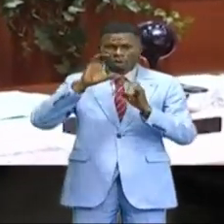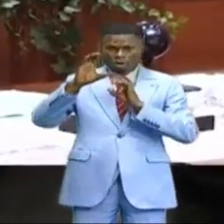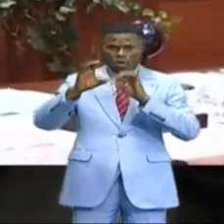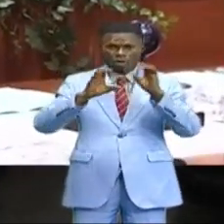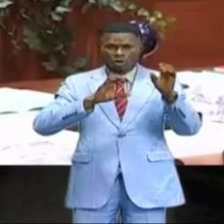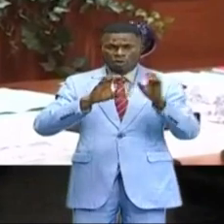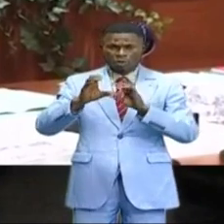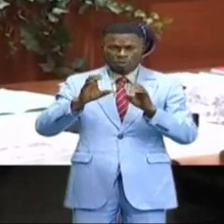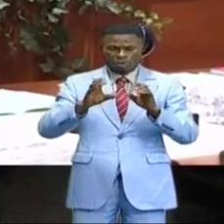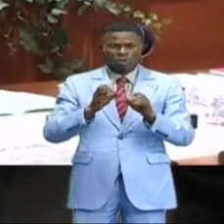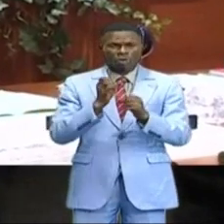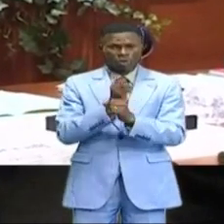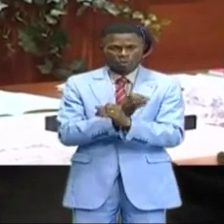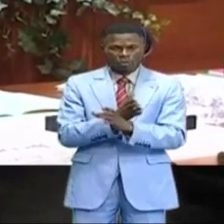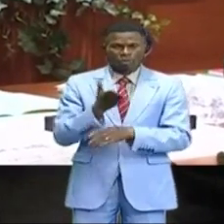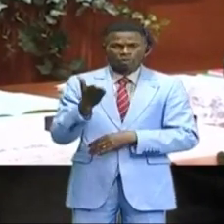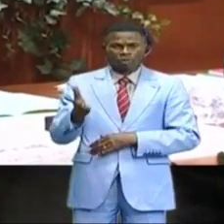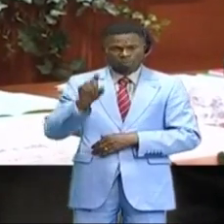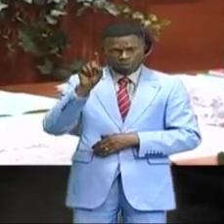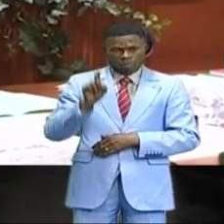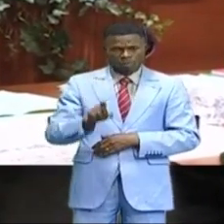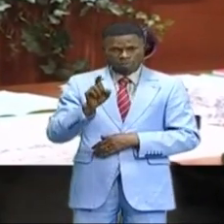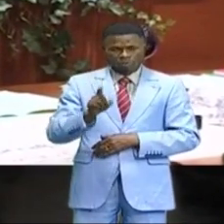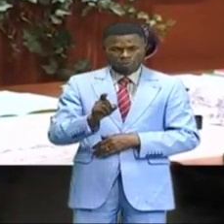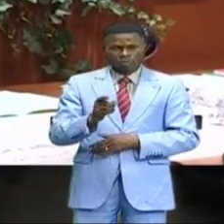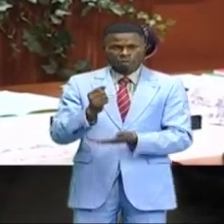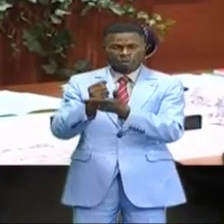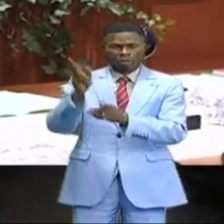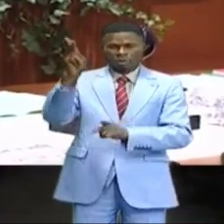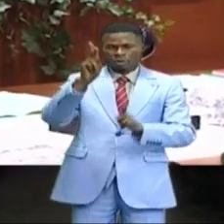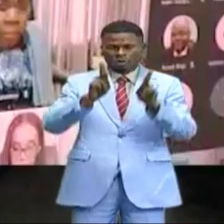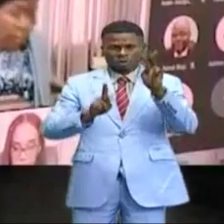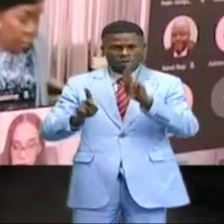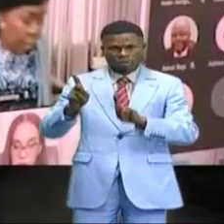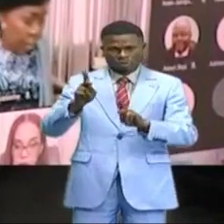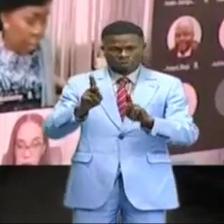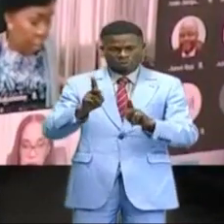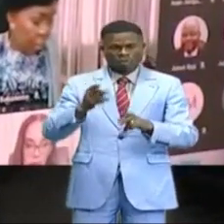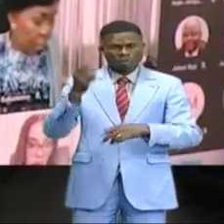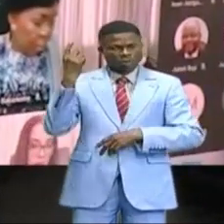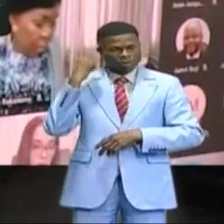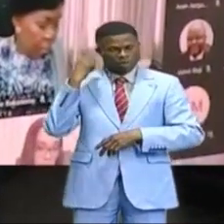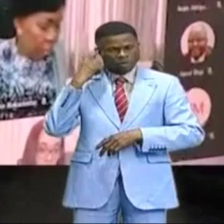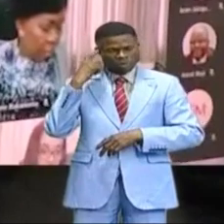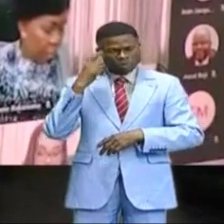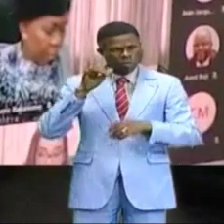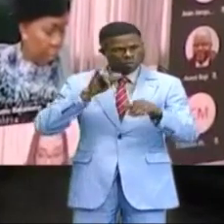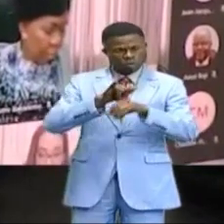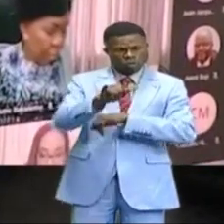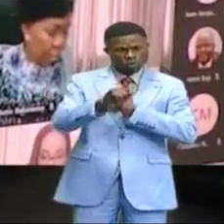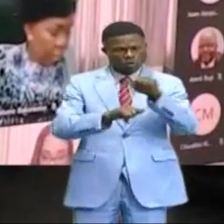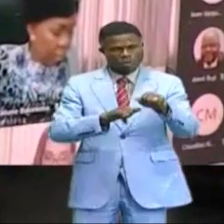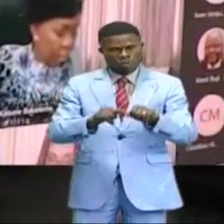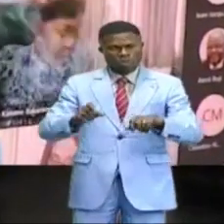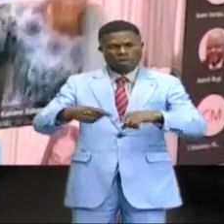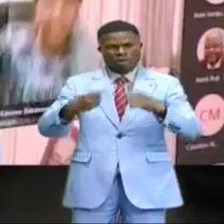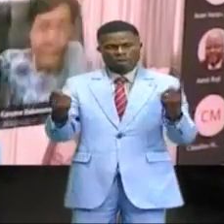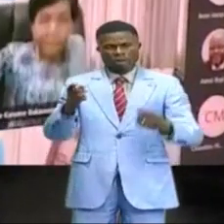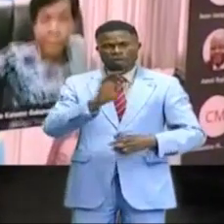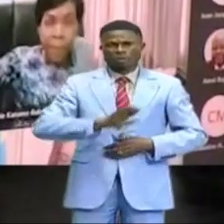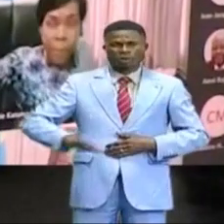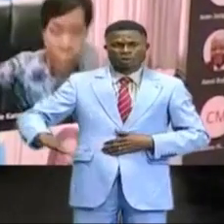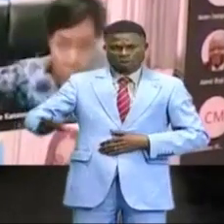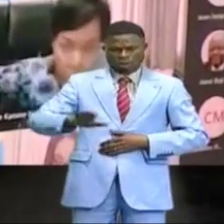communication appropriée devrait mettre les populations à l'abri de la manipulation des ennemis de la République